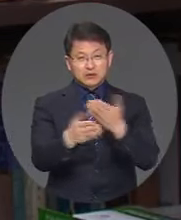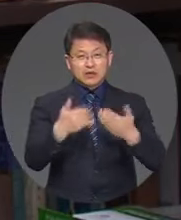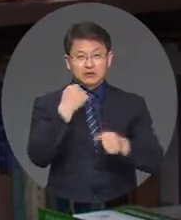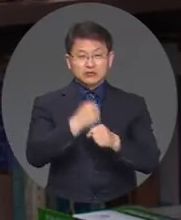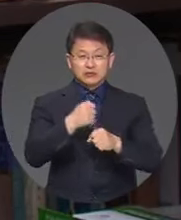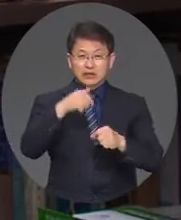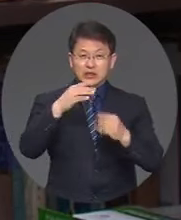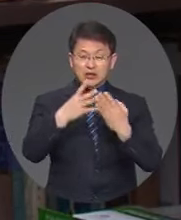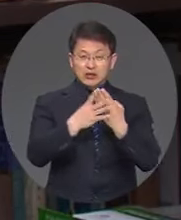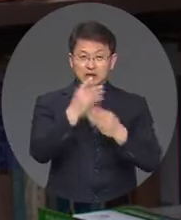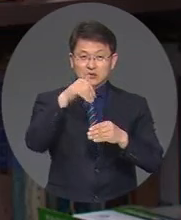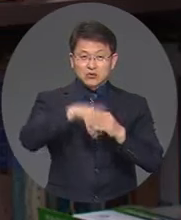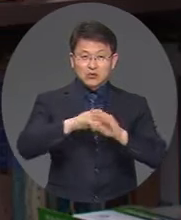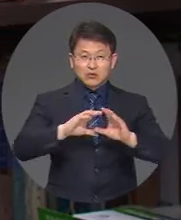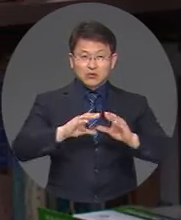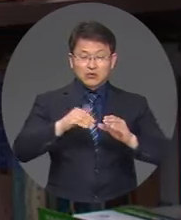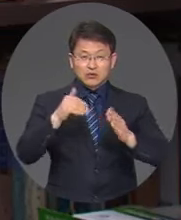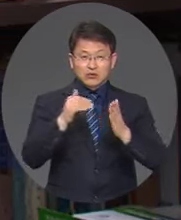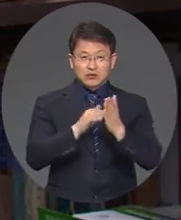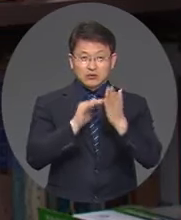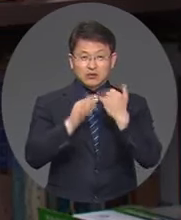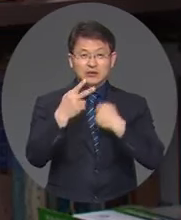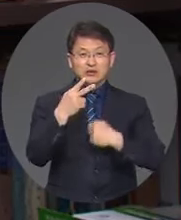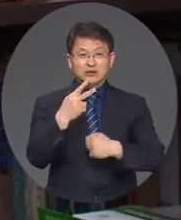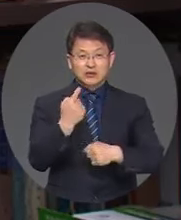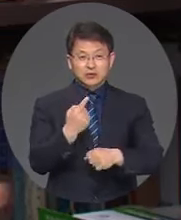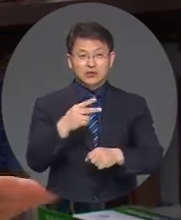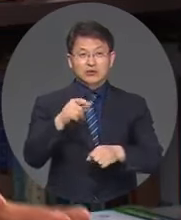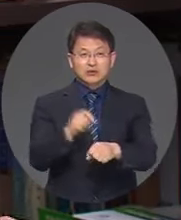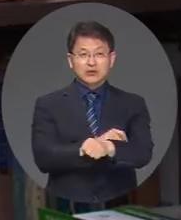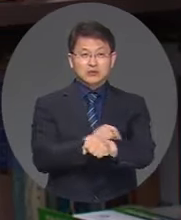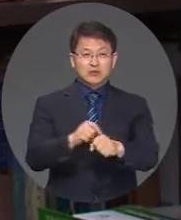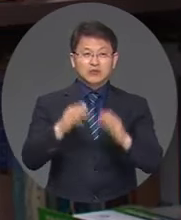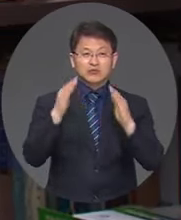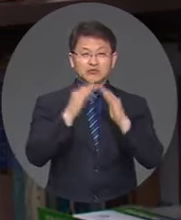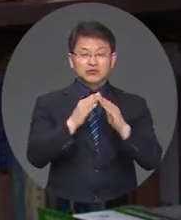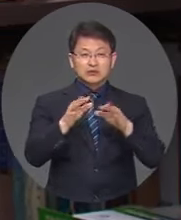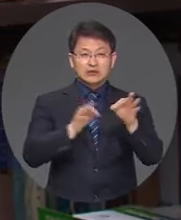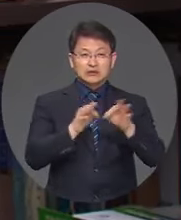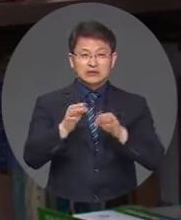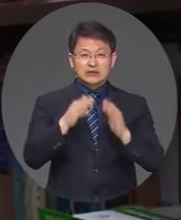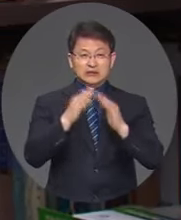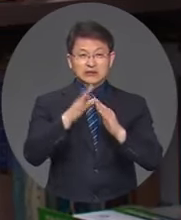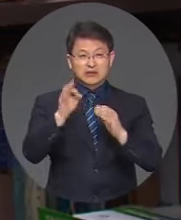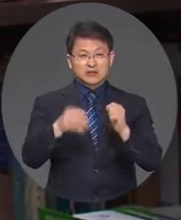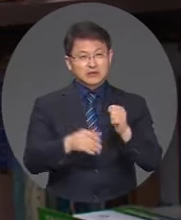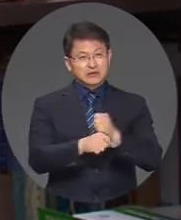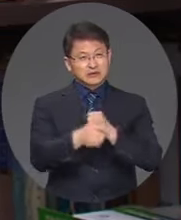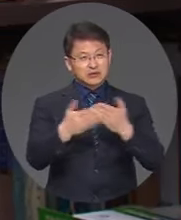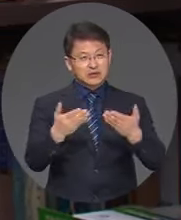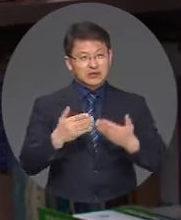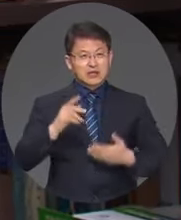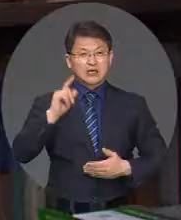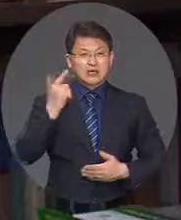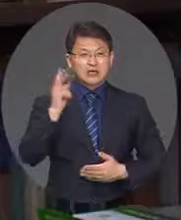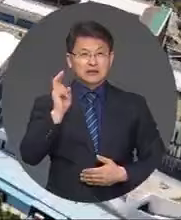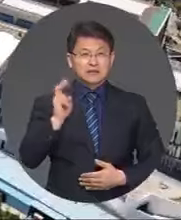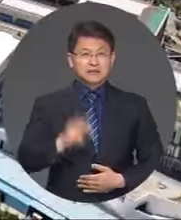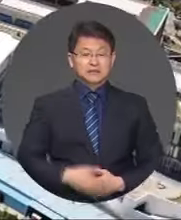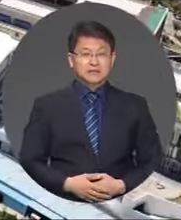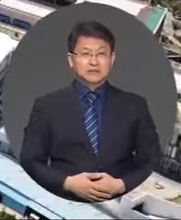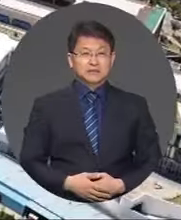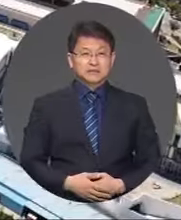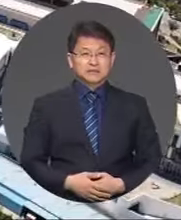종선이 끝나더라도 뭐 특별하게 그 지역 그 부동산 시장이나 집값에 영향을 미치지는 않을 것도